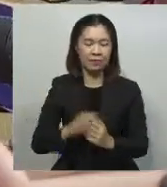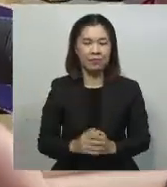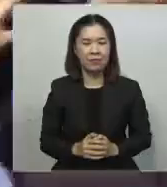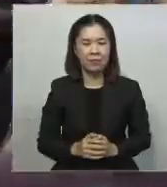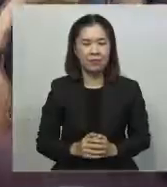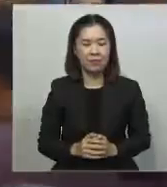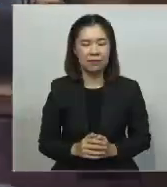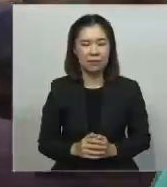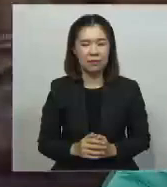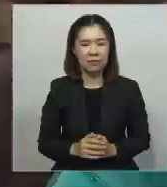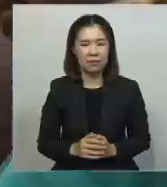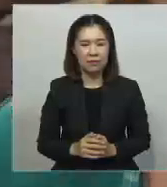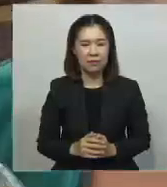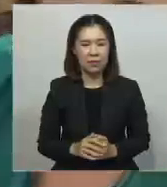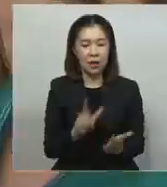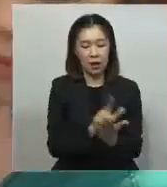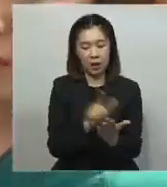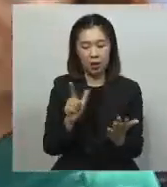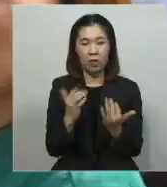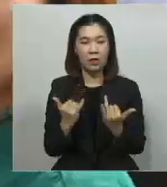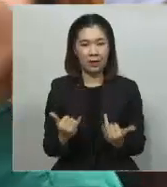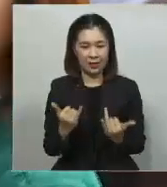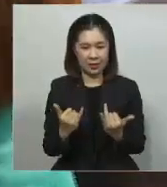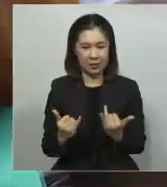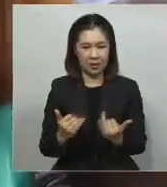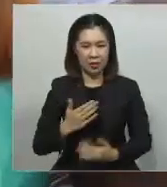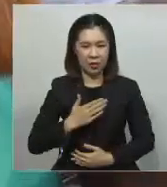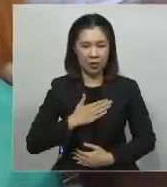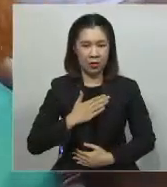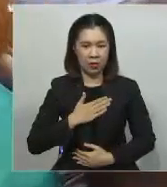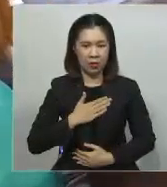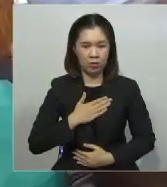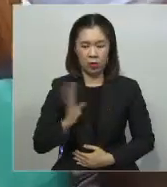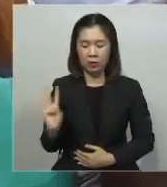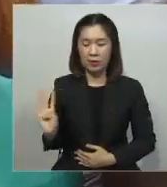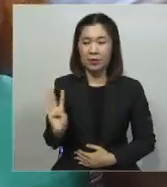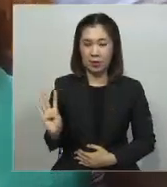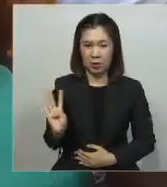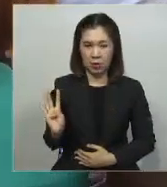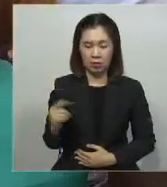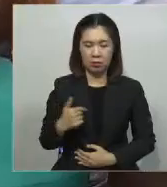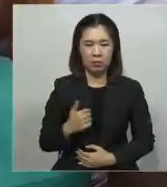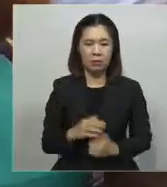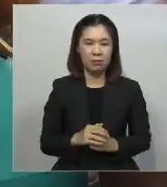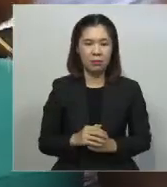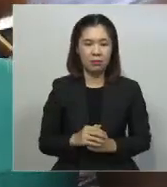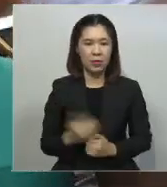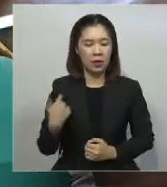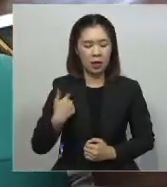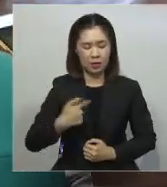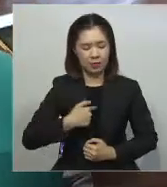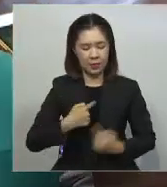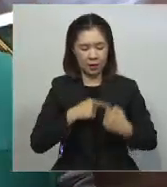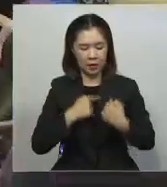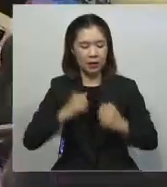ด้านนายสนธิรัตน์กล่าวว่าการลาออกครั้งนี้แสดงจุดยืนของรัฐมนตรีทั้ง4คนไม่ได้มีการกดดันเป็นการตัดสินใจจะ